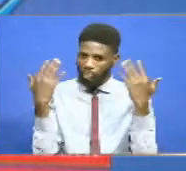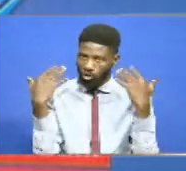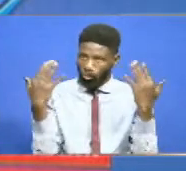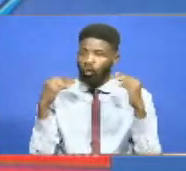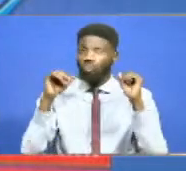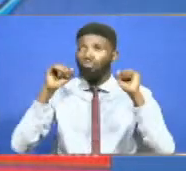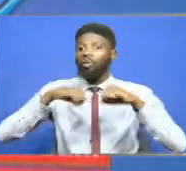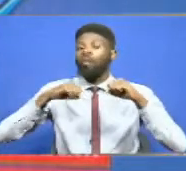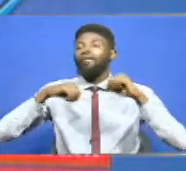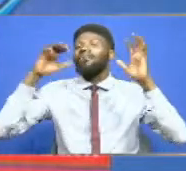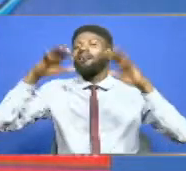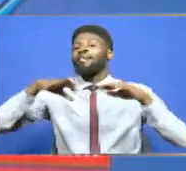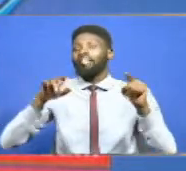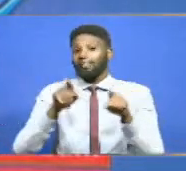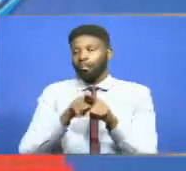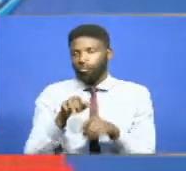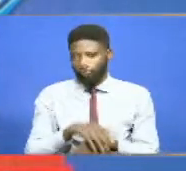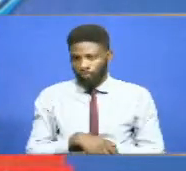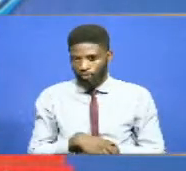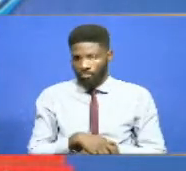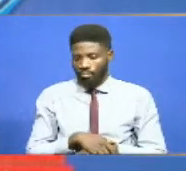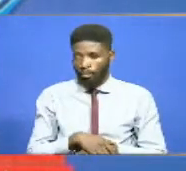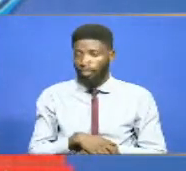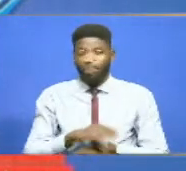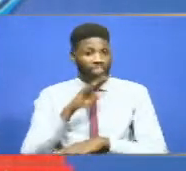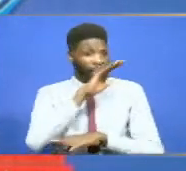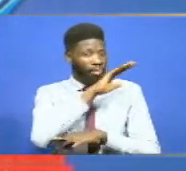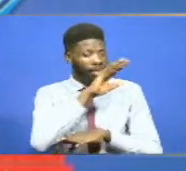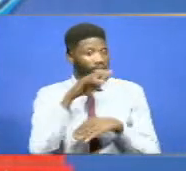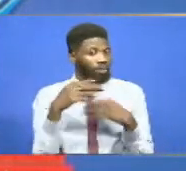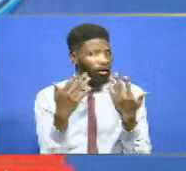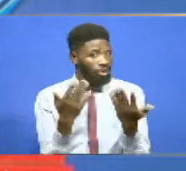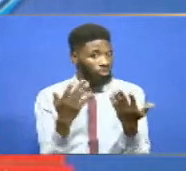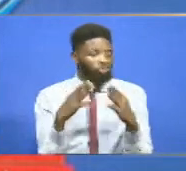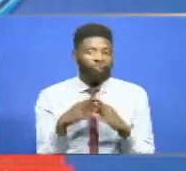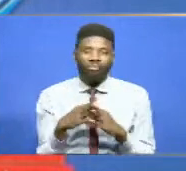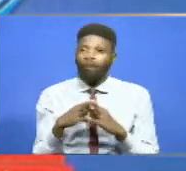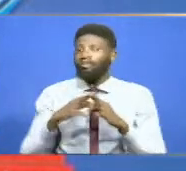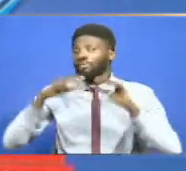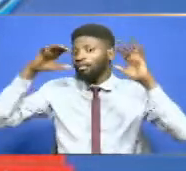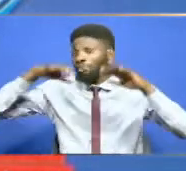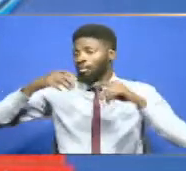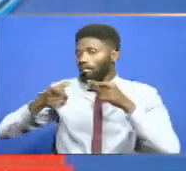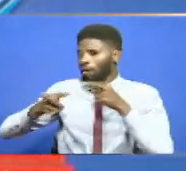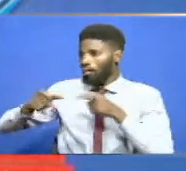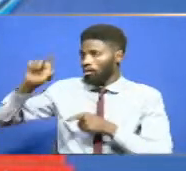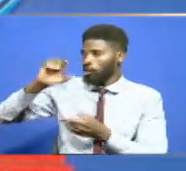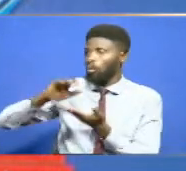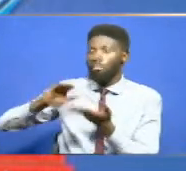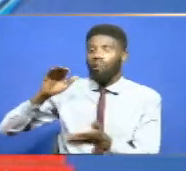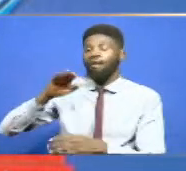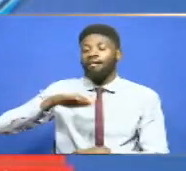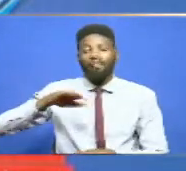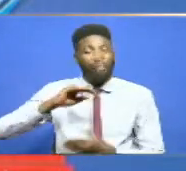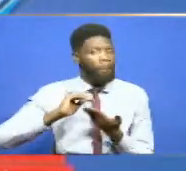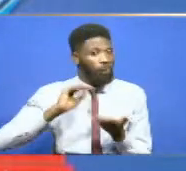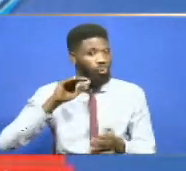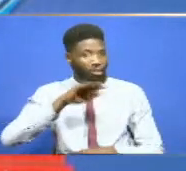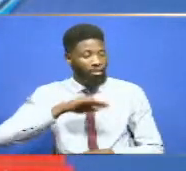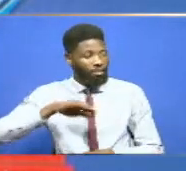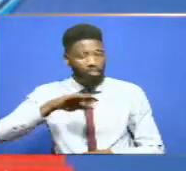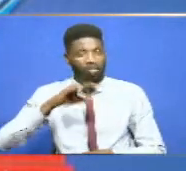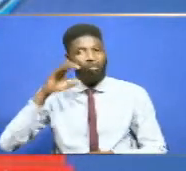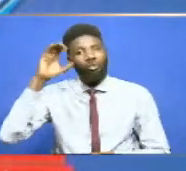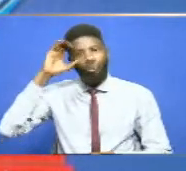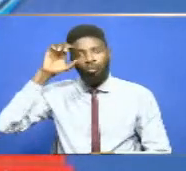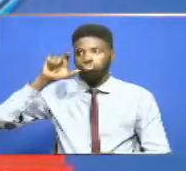hayo. Vile vile tuangazie hali itakavyokuwa nyakati za mchana, na ni kwamba mvua itaongezeka katika maeneo mengi, hususan maeneo ya ukanda wa